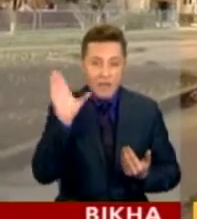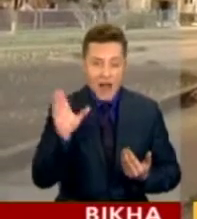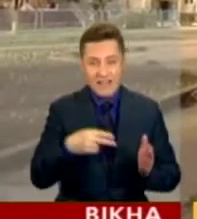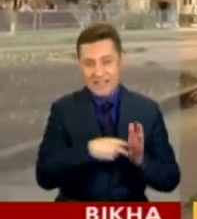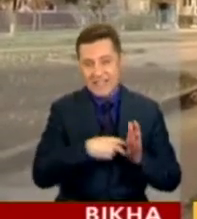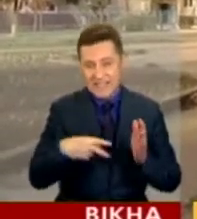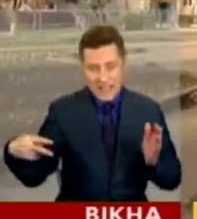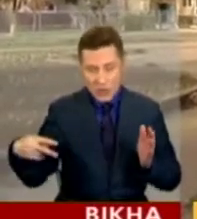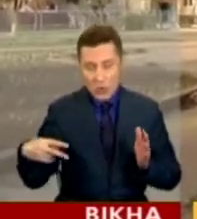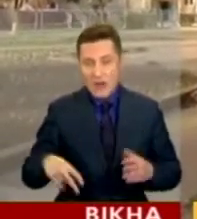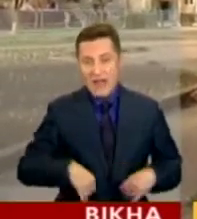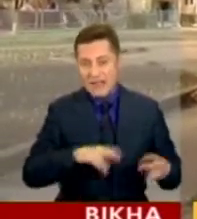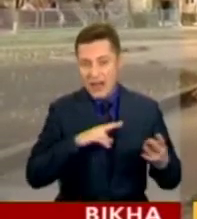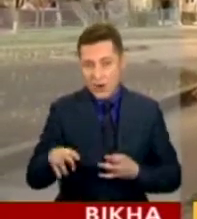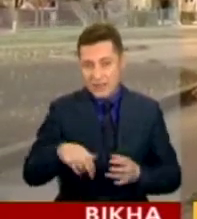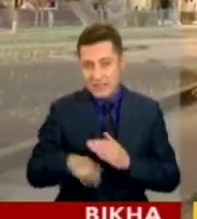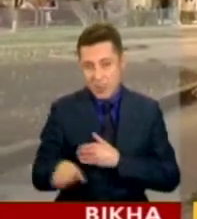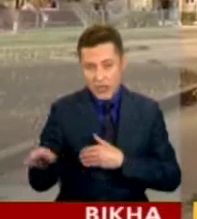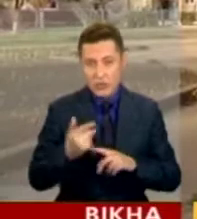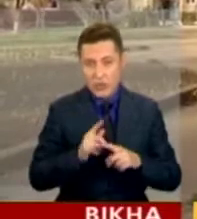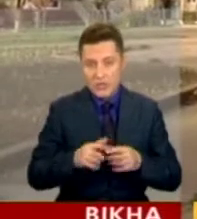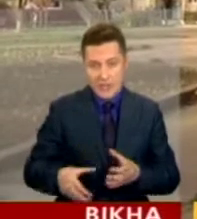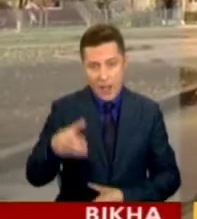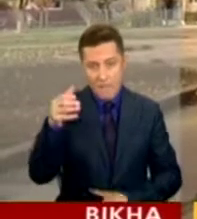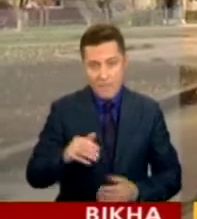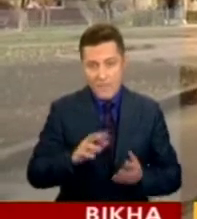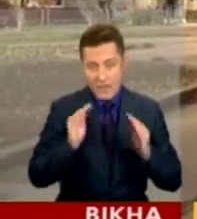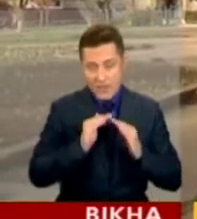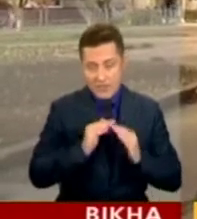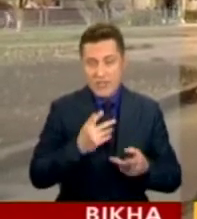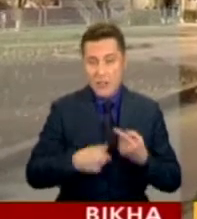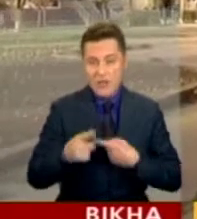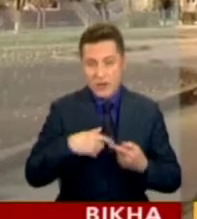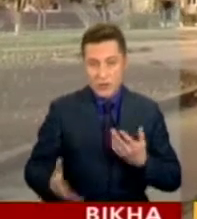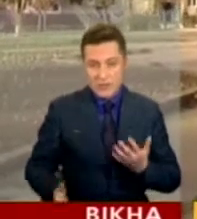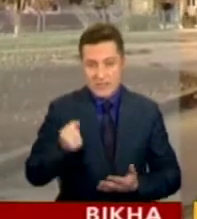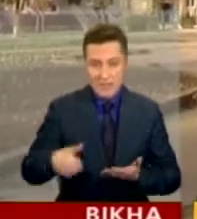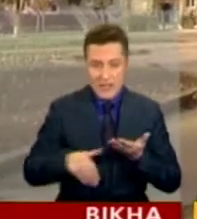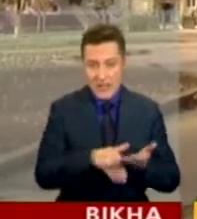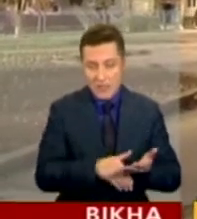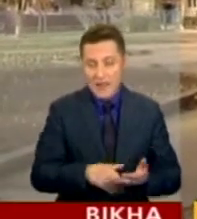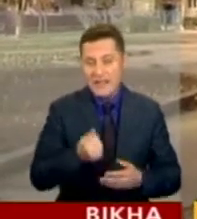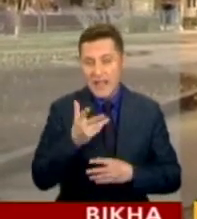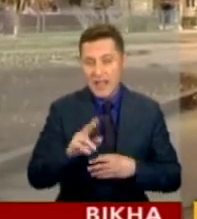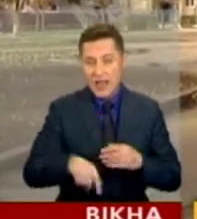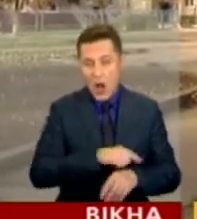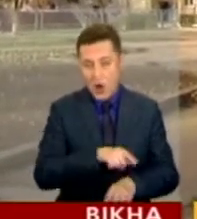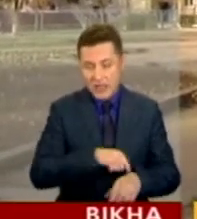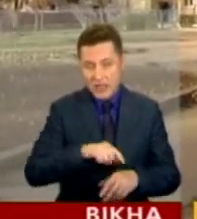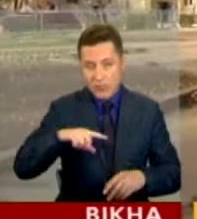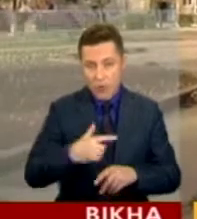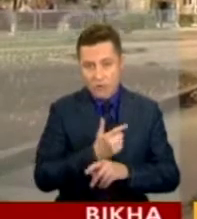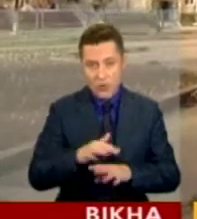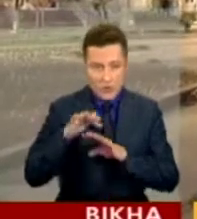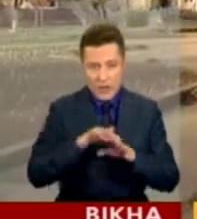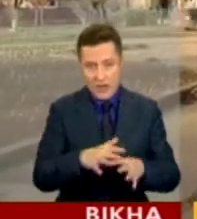знеструмили, терористи покинули це приміщення. Проте повернулися уже з підкріпленням буквально за кілька годин і повторно